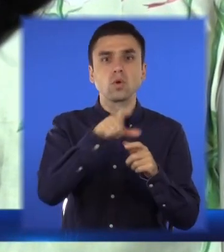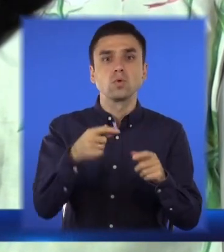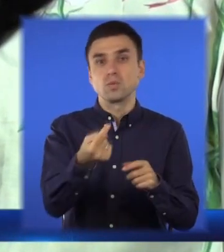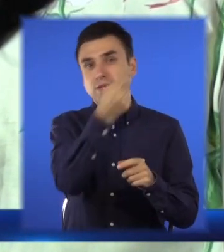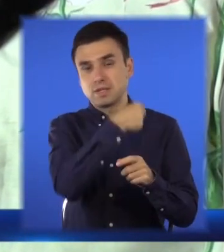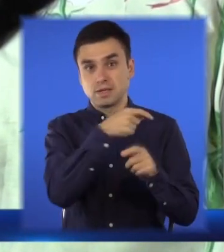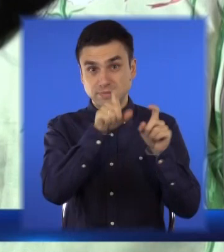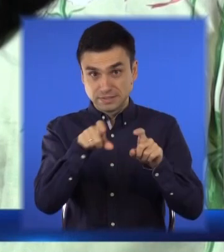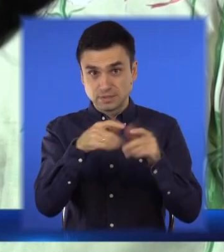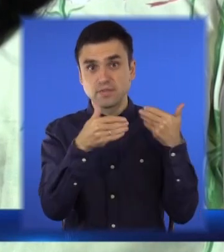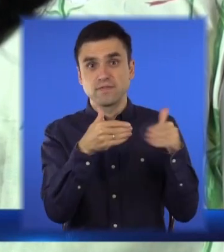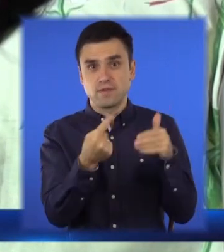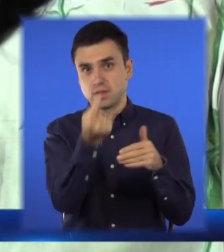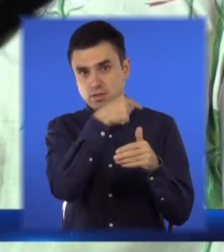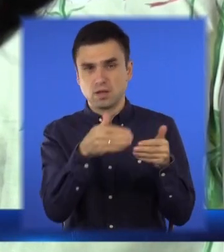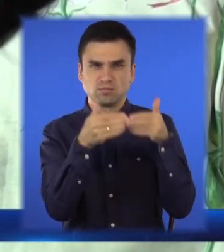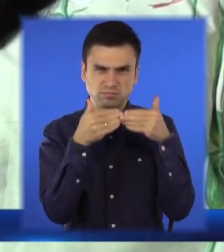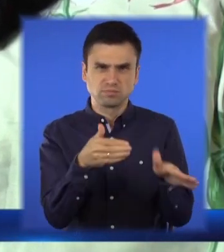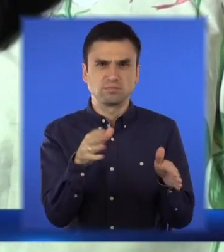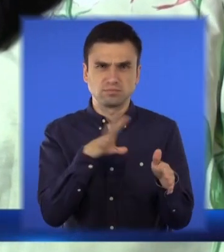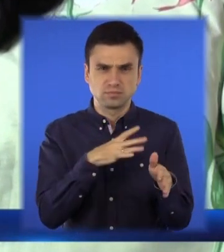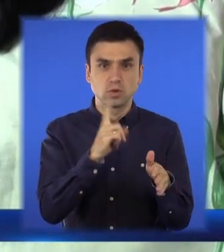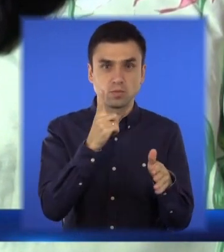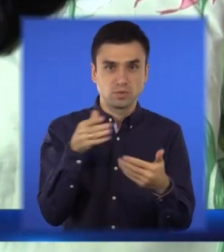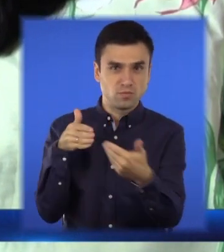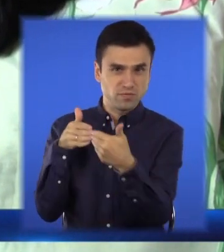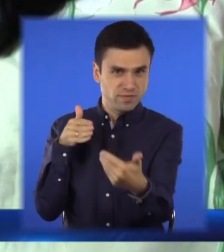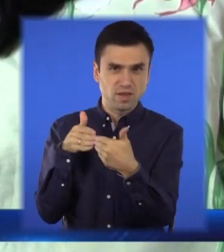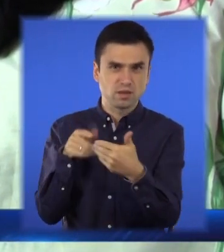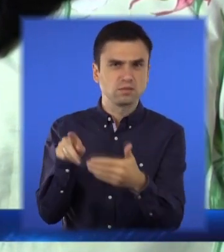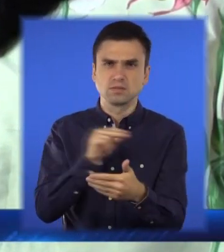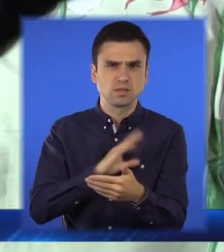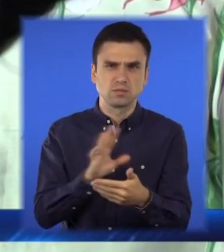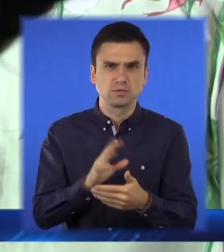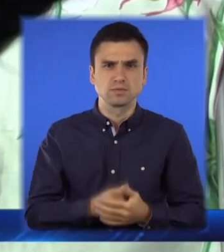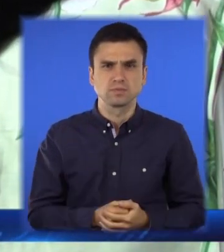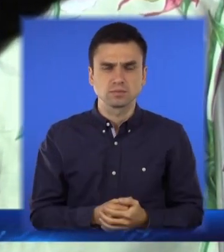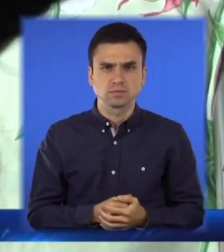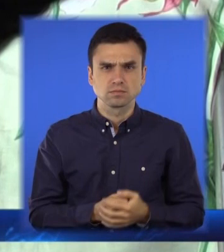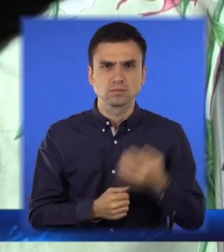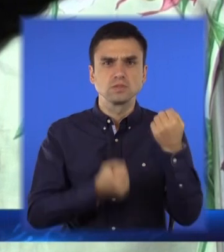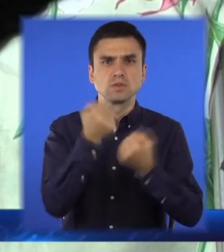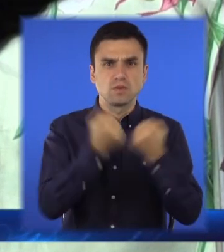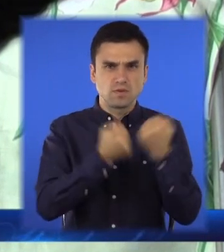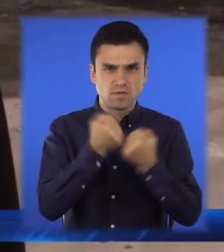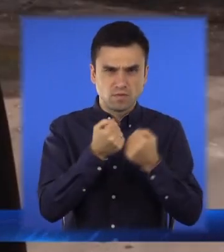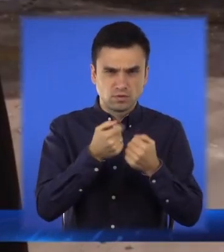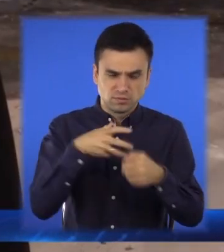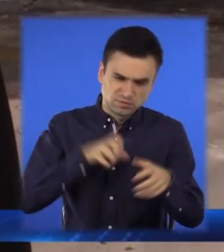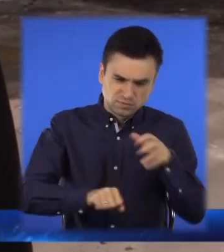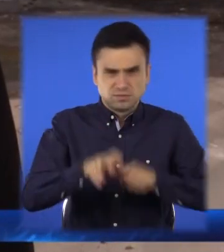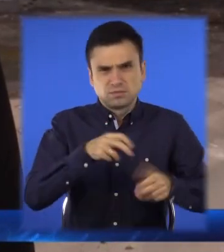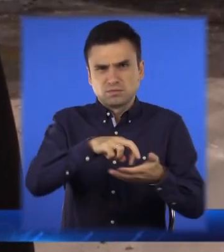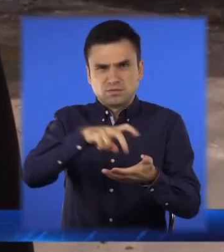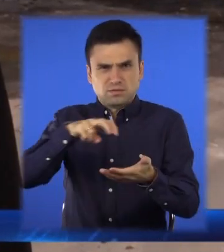В маршрутке сзади, потому что бок мне не было возможности открыть. Водитель не сразу вибрався. У